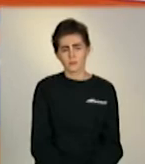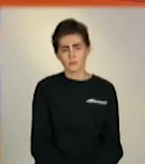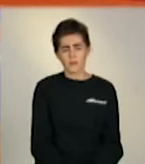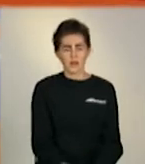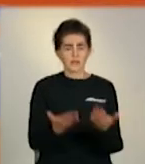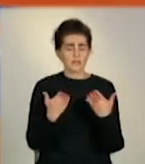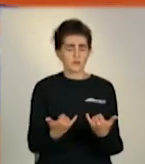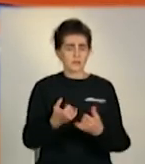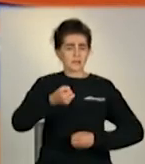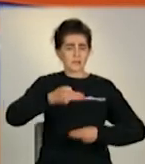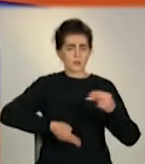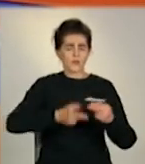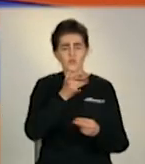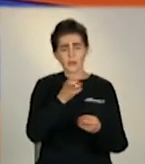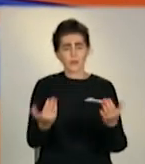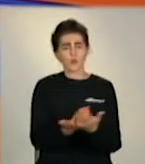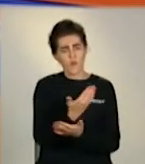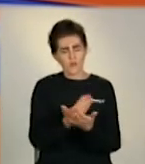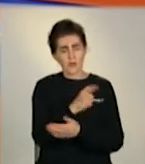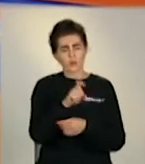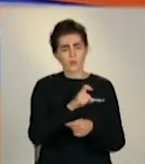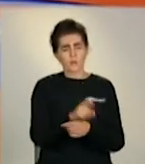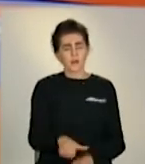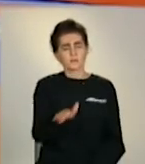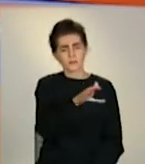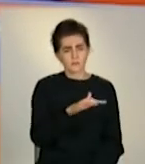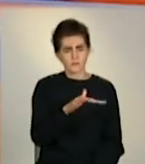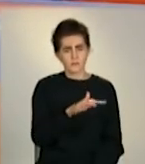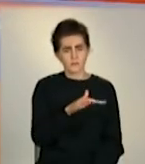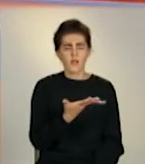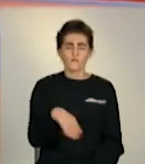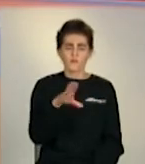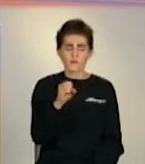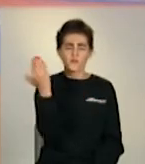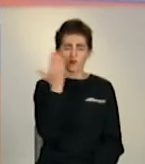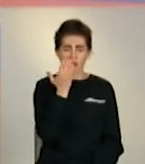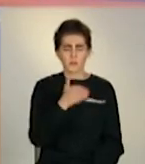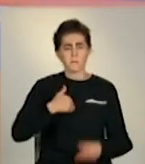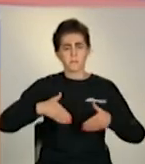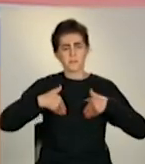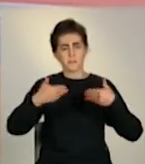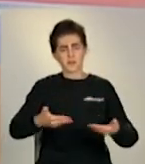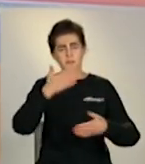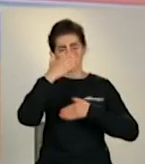На цьому завершується время новостей Донбаса. Всіх глядачів вітаємо зі